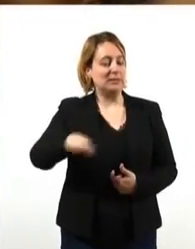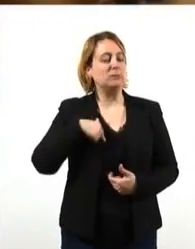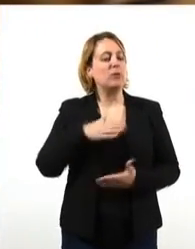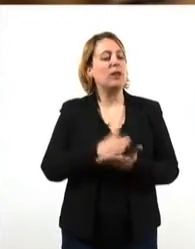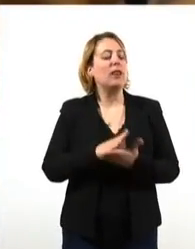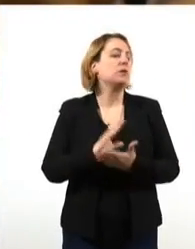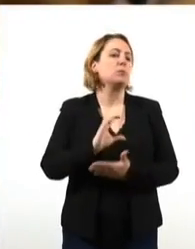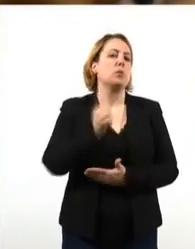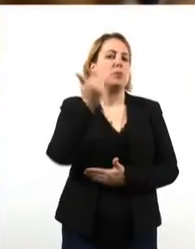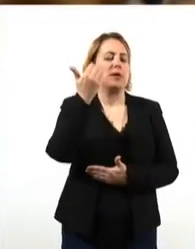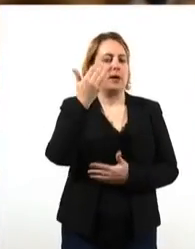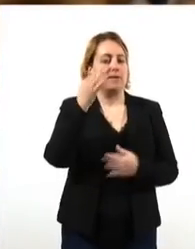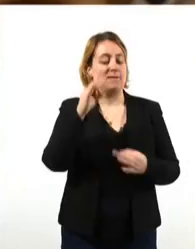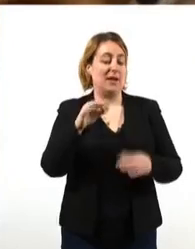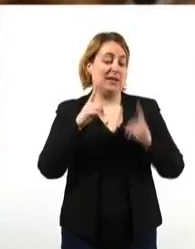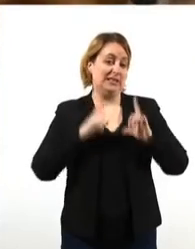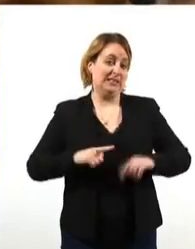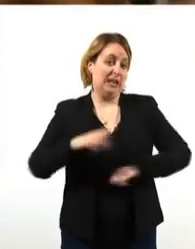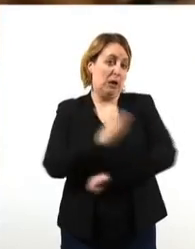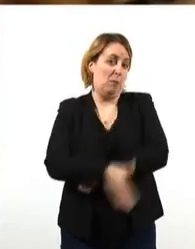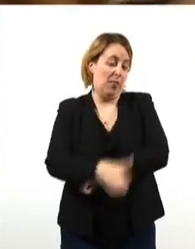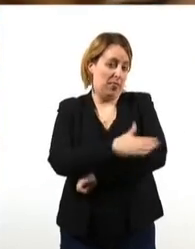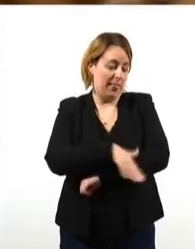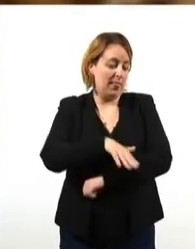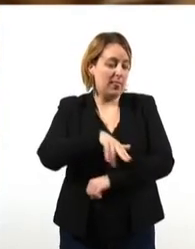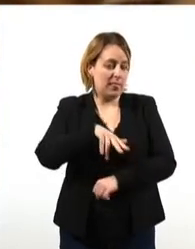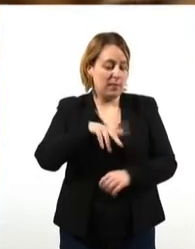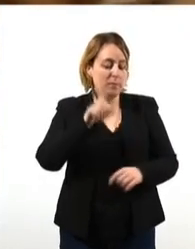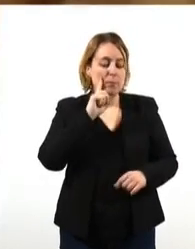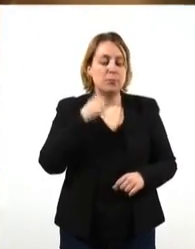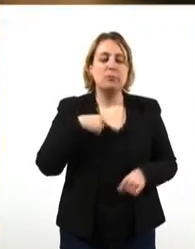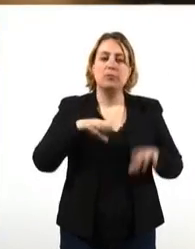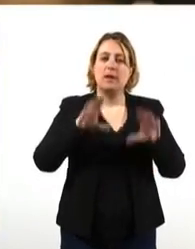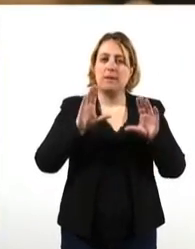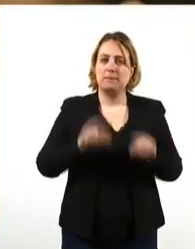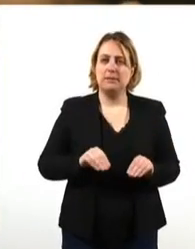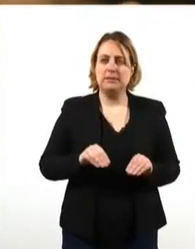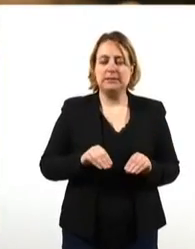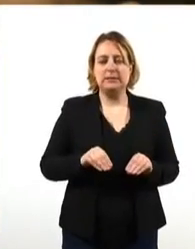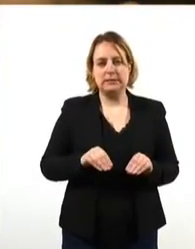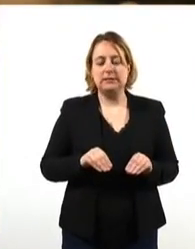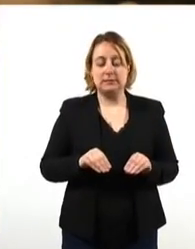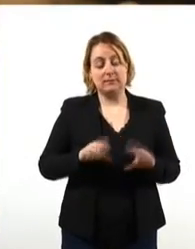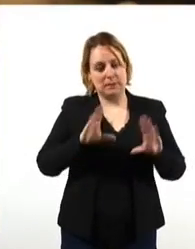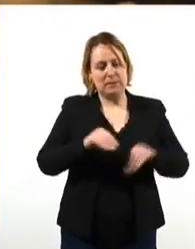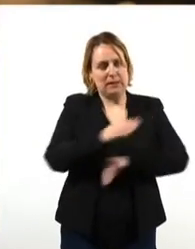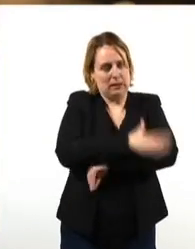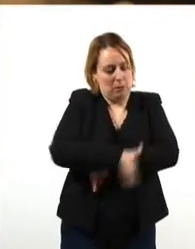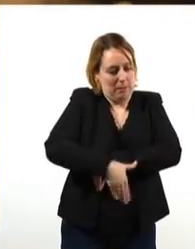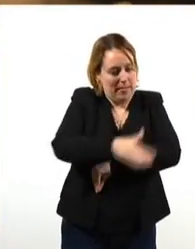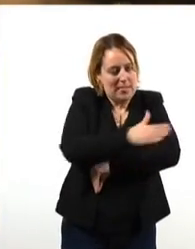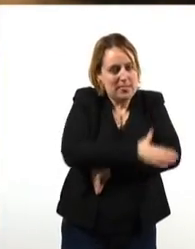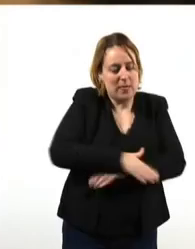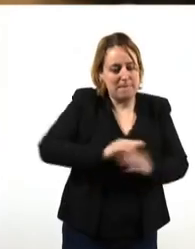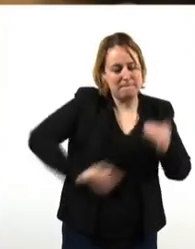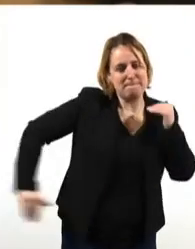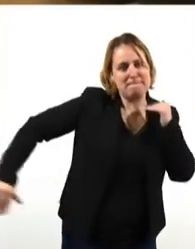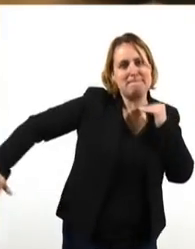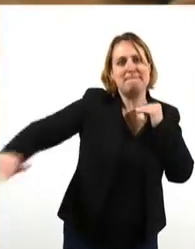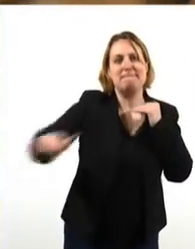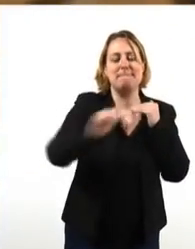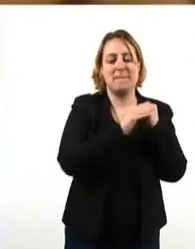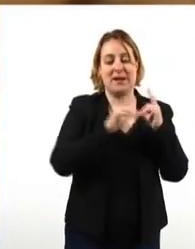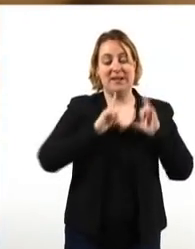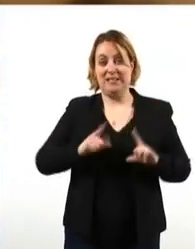première dans un lycée de campagne parce que, du coup, moi, j'habite bien en campagne. Et les lycées